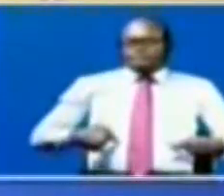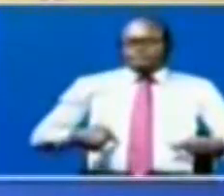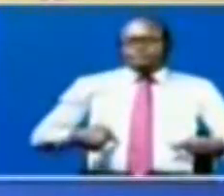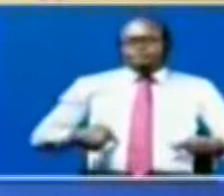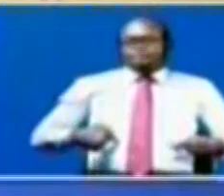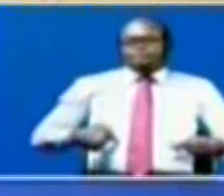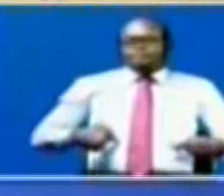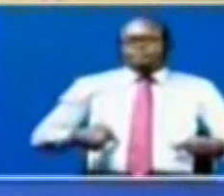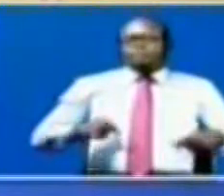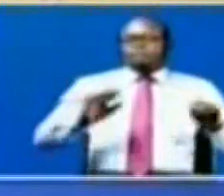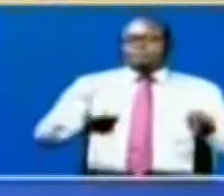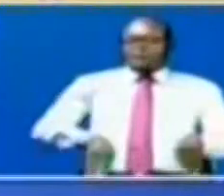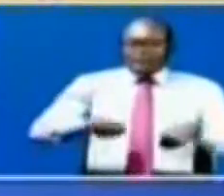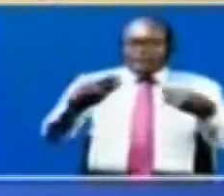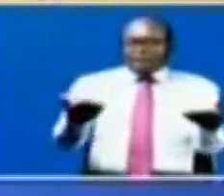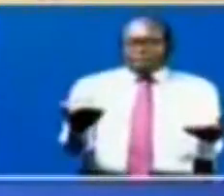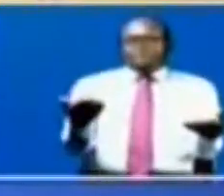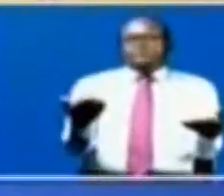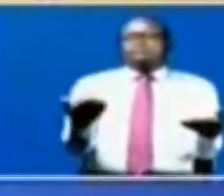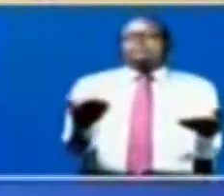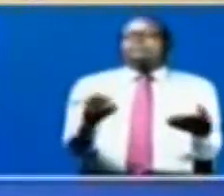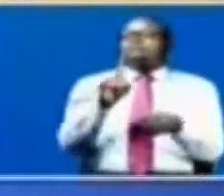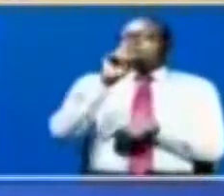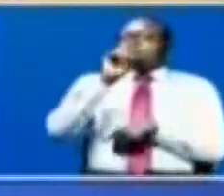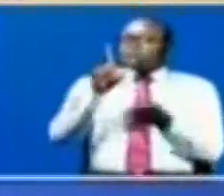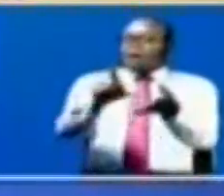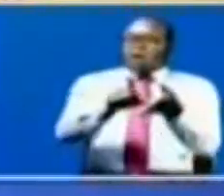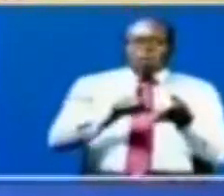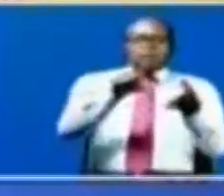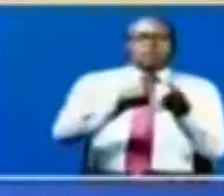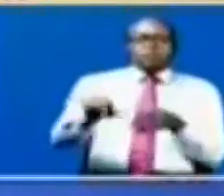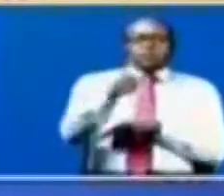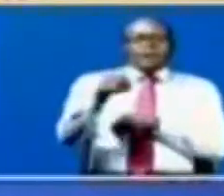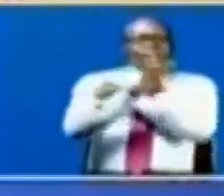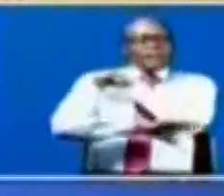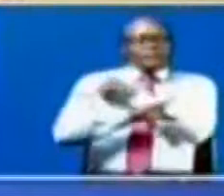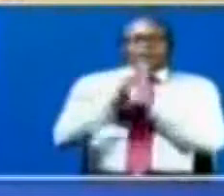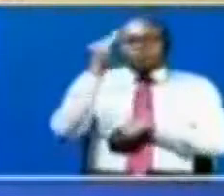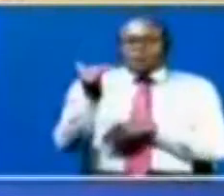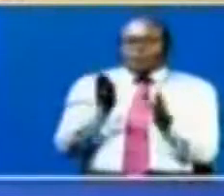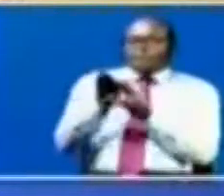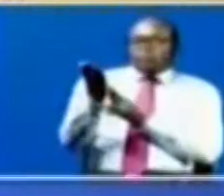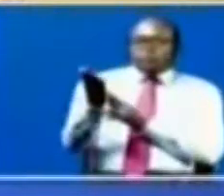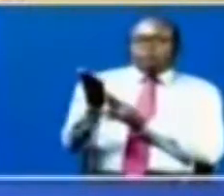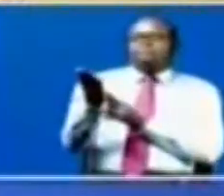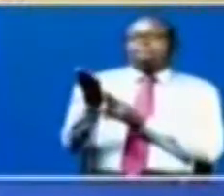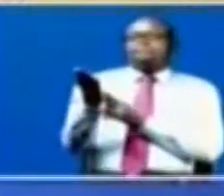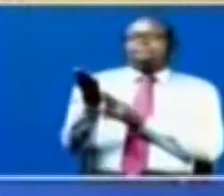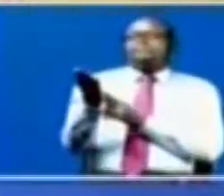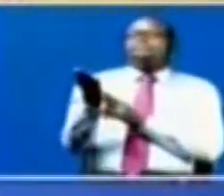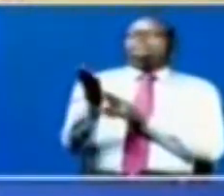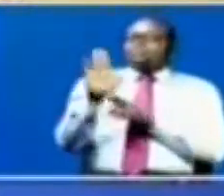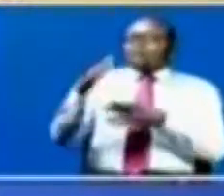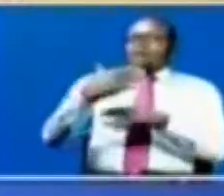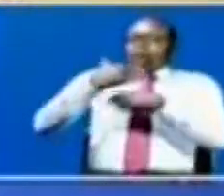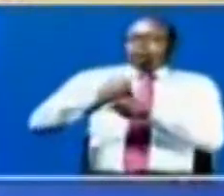wanaweza kupeana pesa zao kama loans kwa nchi zingine, ni kupitia ukakamavu wao